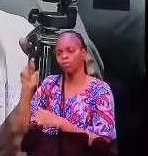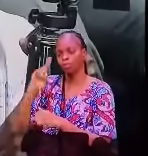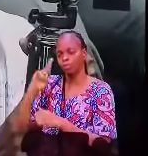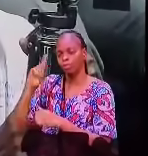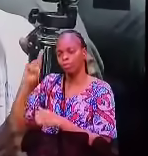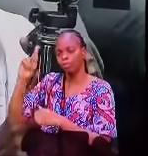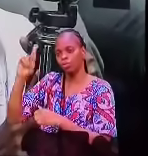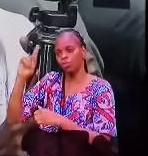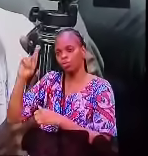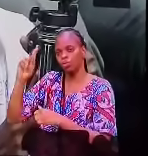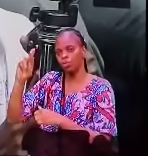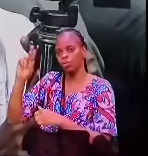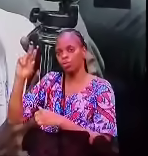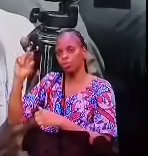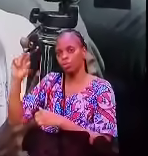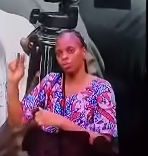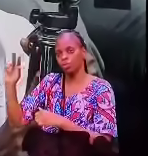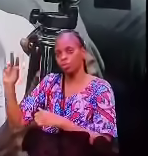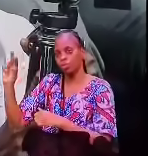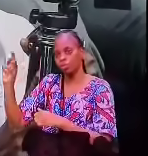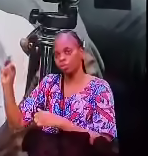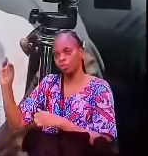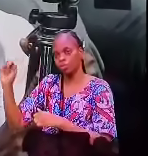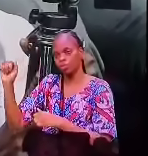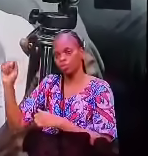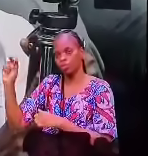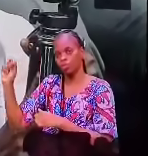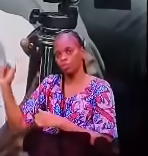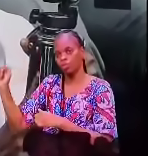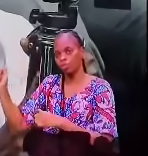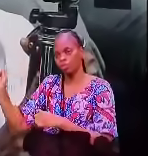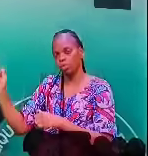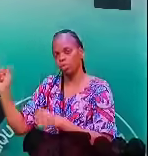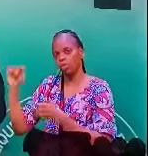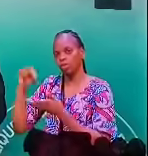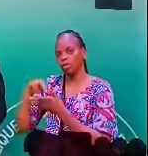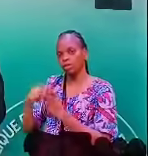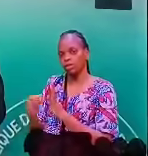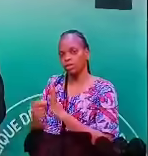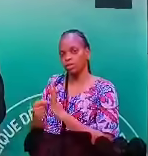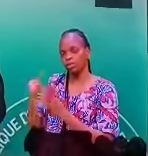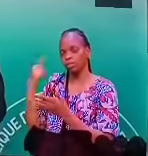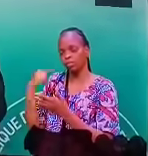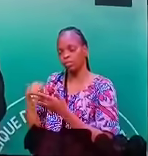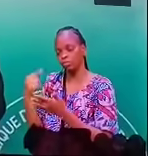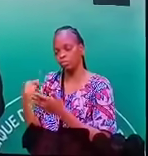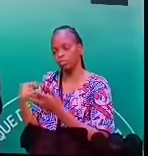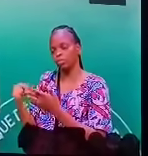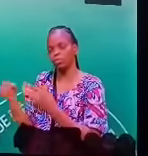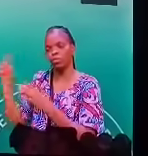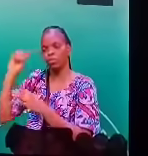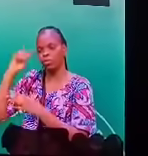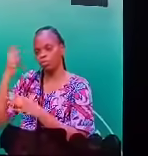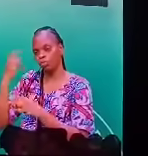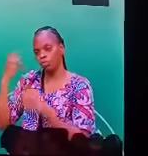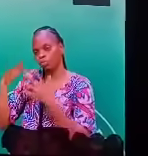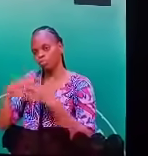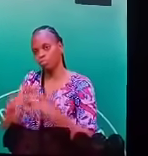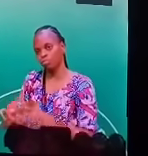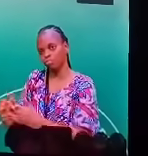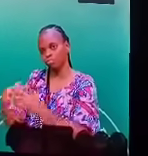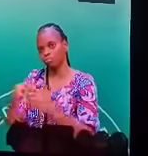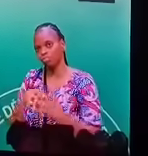record catastrophique. Vous avez suivi récemment la mesure prise par le gouvernement américain parce qu'ils enrôlent